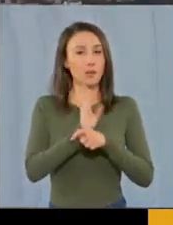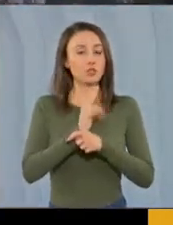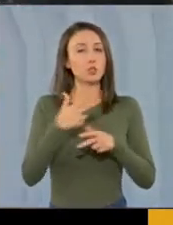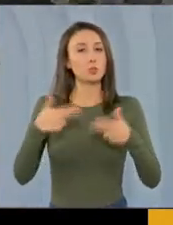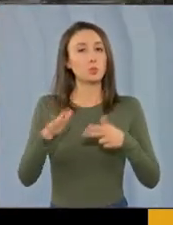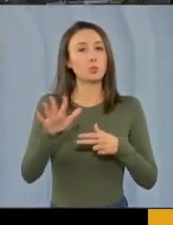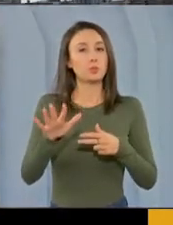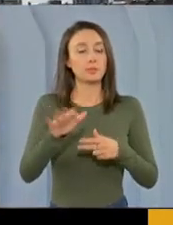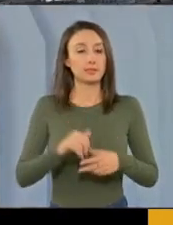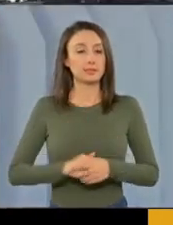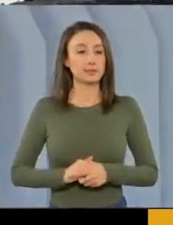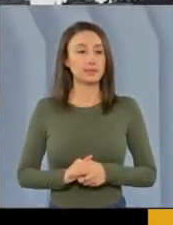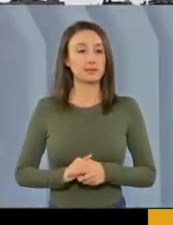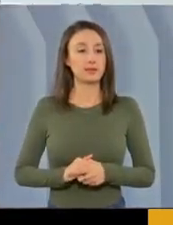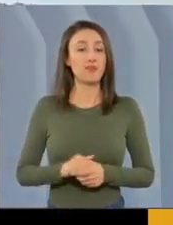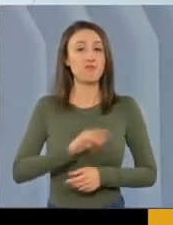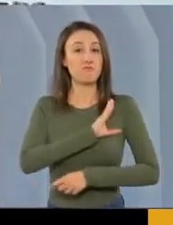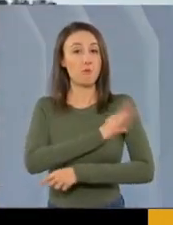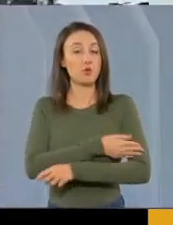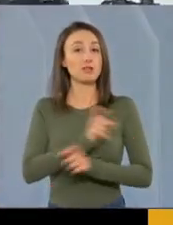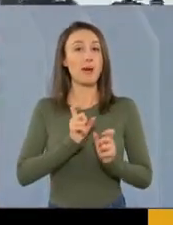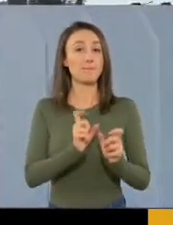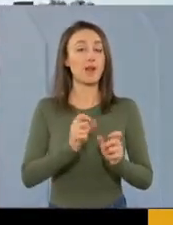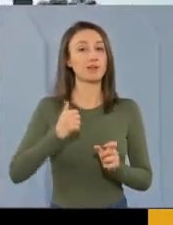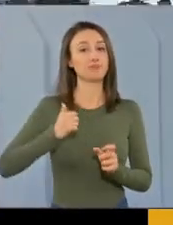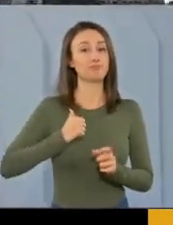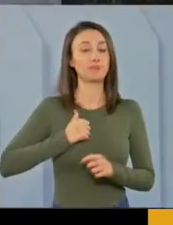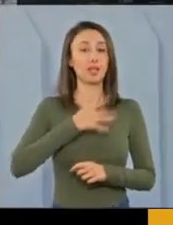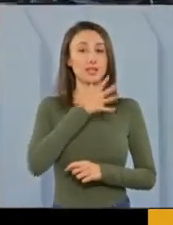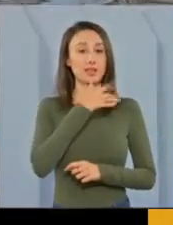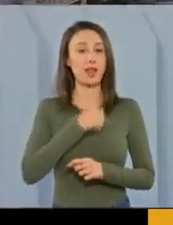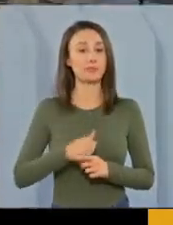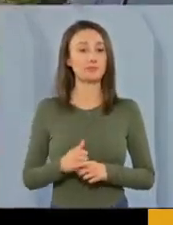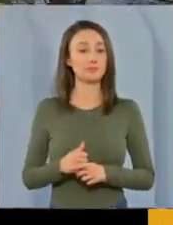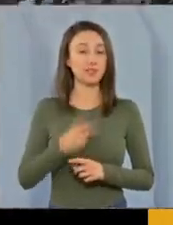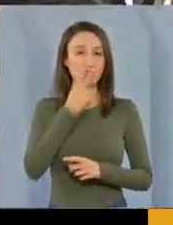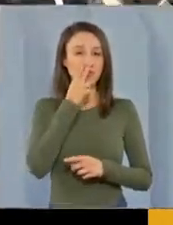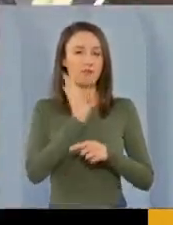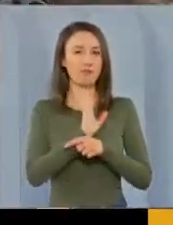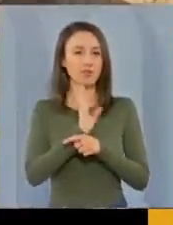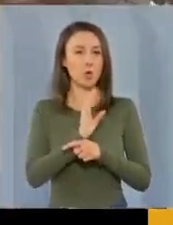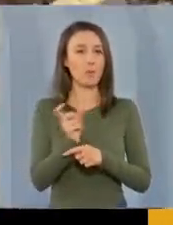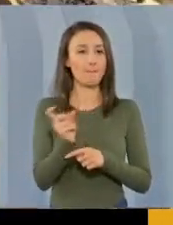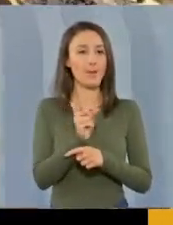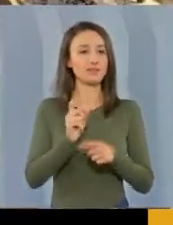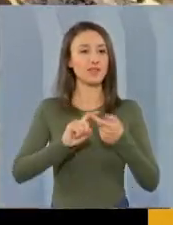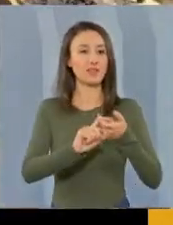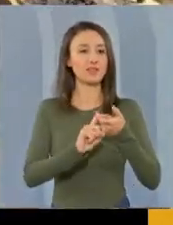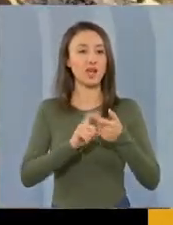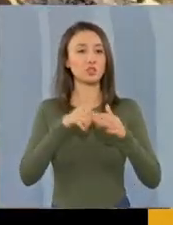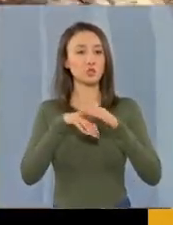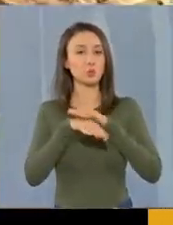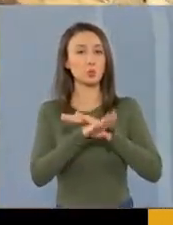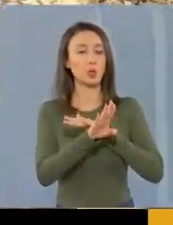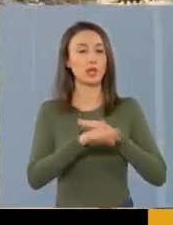publice de Forțele de apărare ale Israelului și agenția de securitate internă în videoclip poate fi observată o parte a rețelei de tuneluri